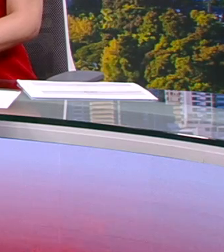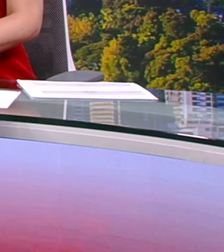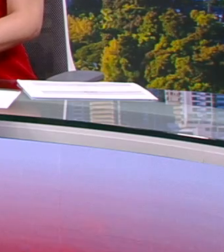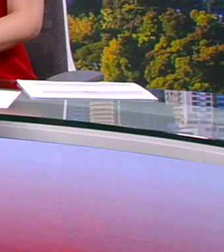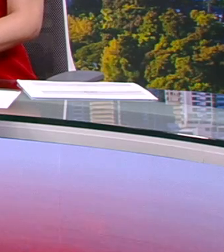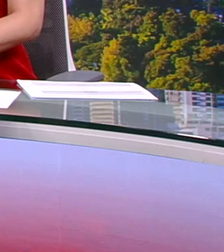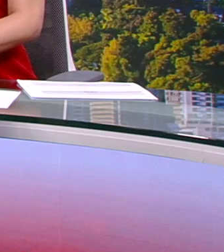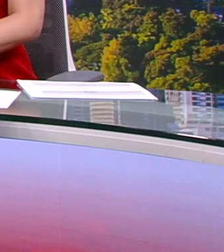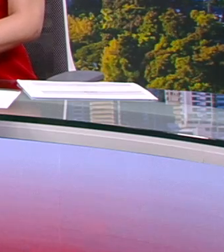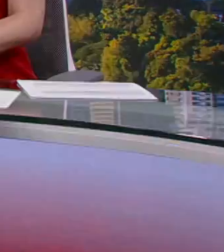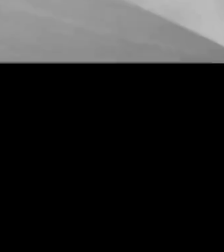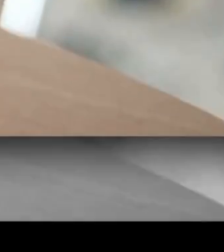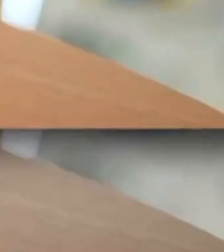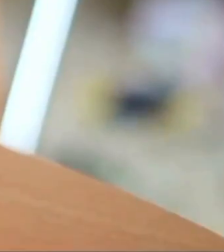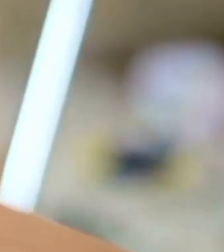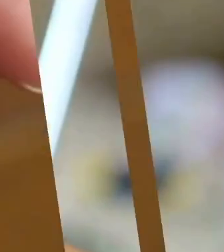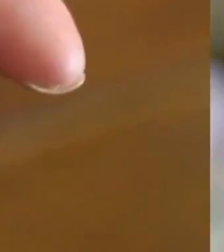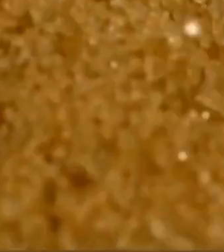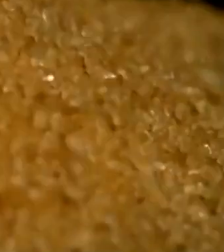วนี้จริงไหมค่ะ